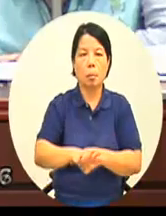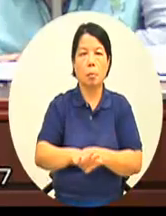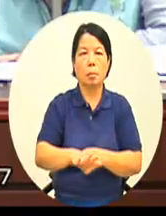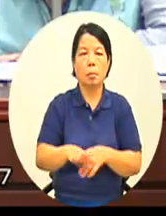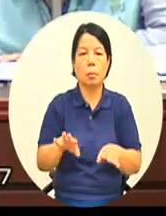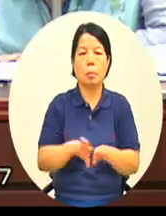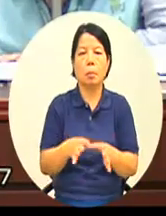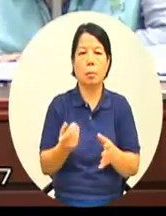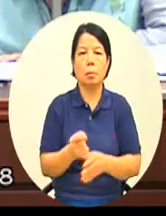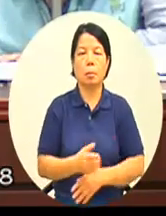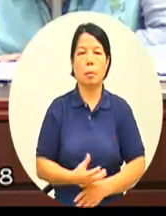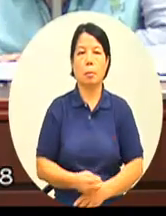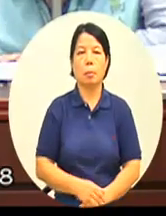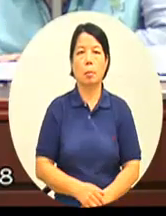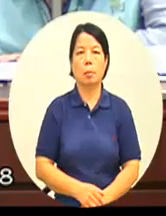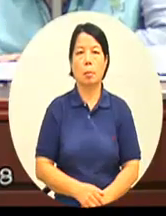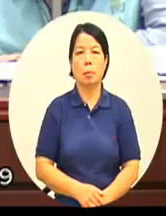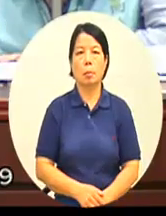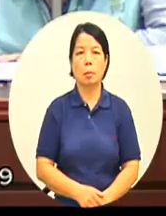还没有办法。